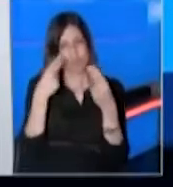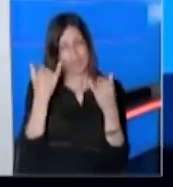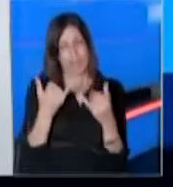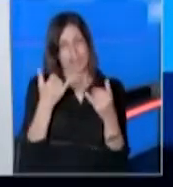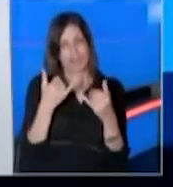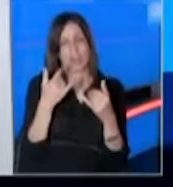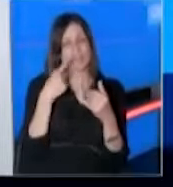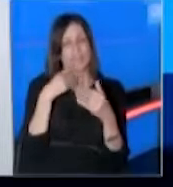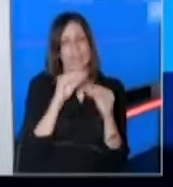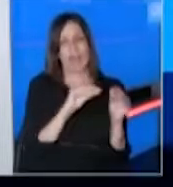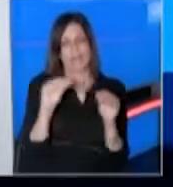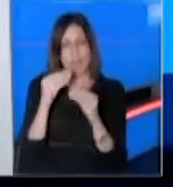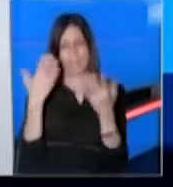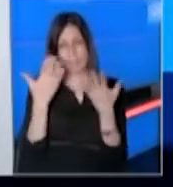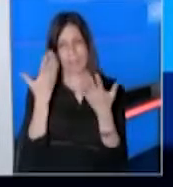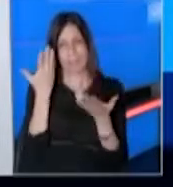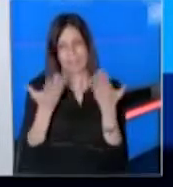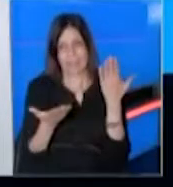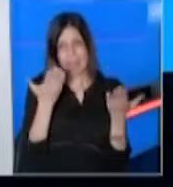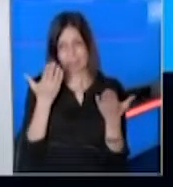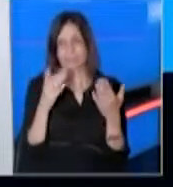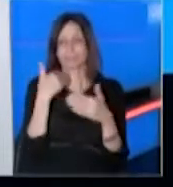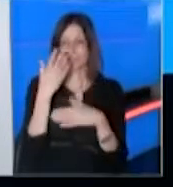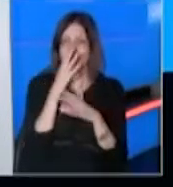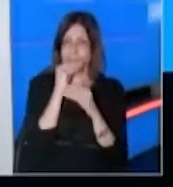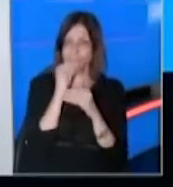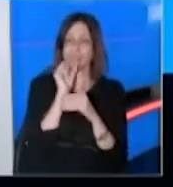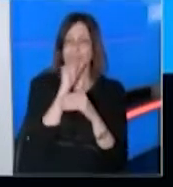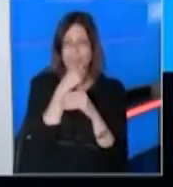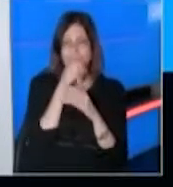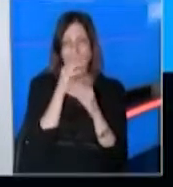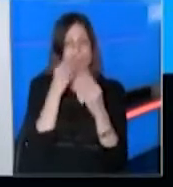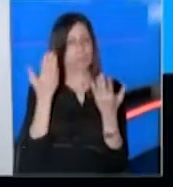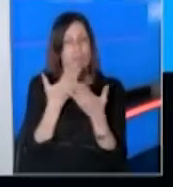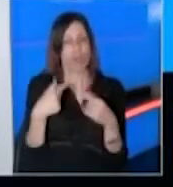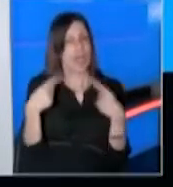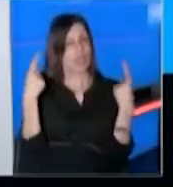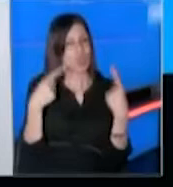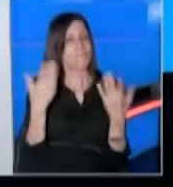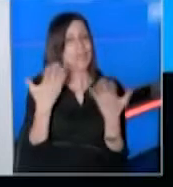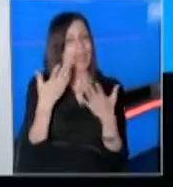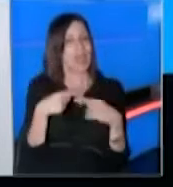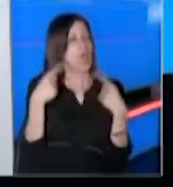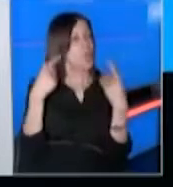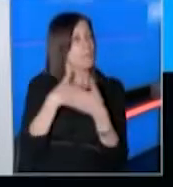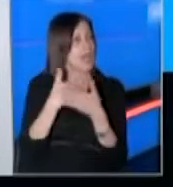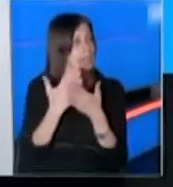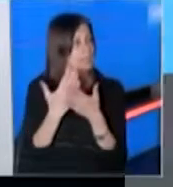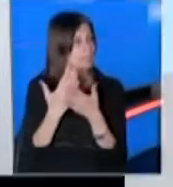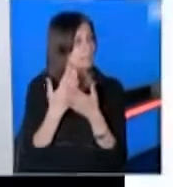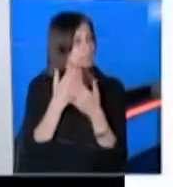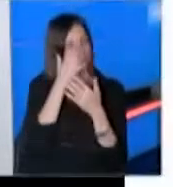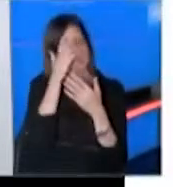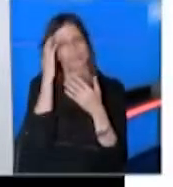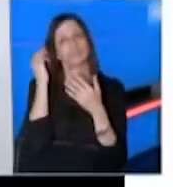מה קרה ומה ההבדל. אז עכשיו בוא נדבר, כן. רגע, אז אחרי שדיברת על ההיסטוריה, בוא נדבר מה קורה היום. איך היום מחלקים את העניין הזה? בדיוק,